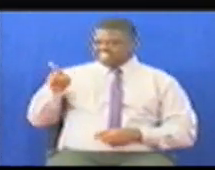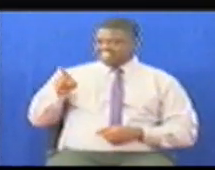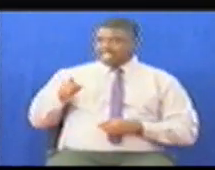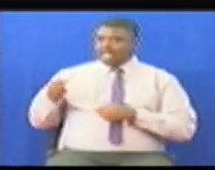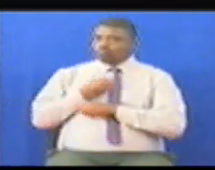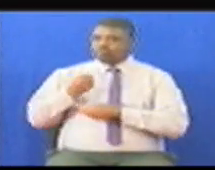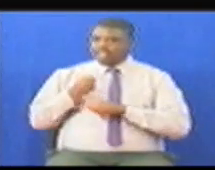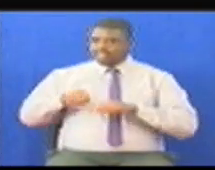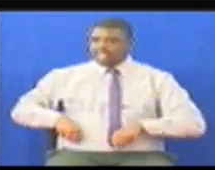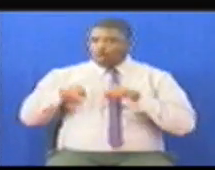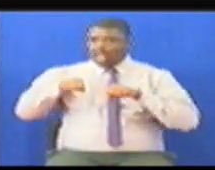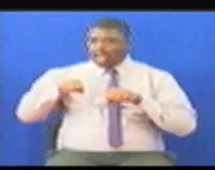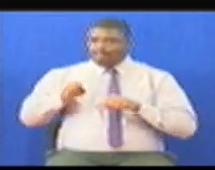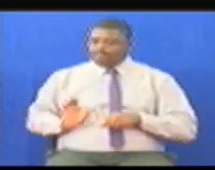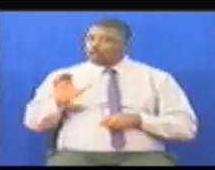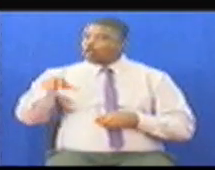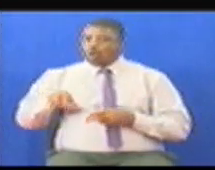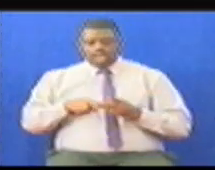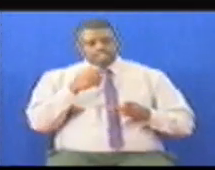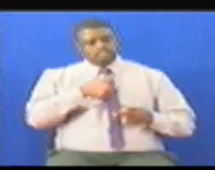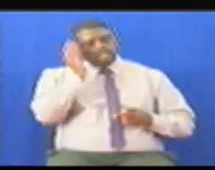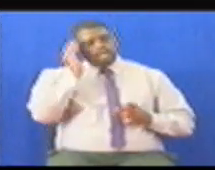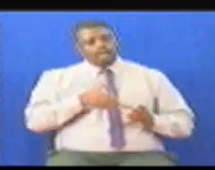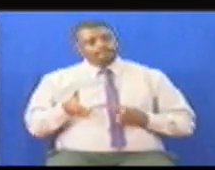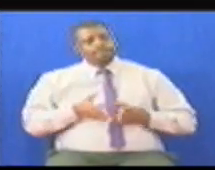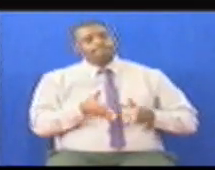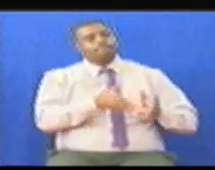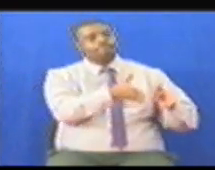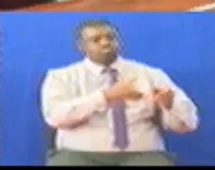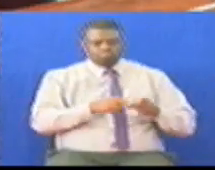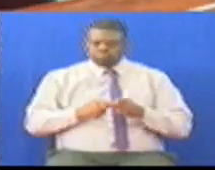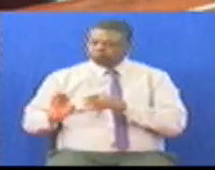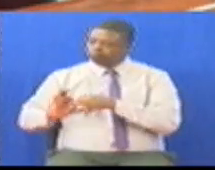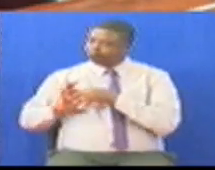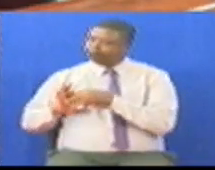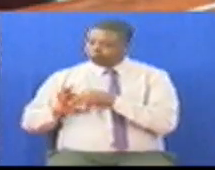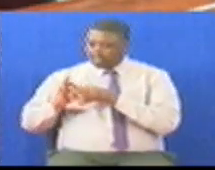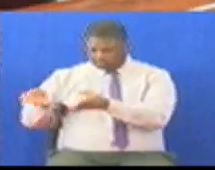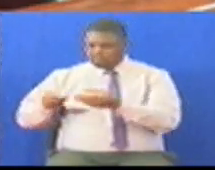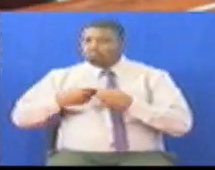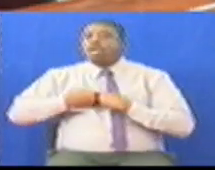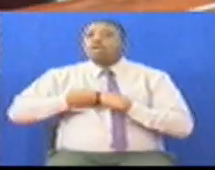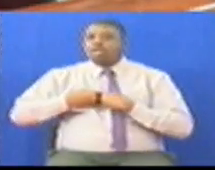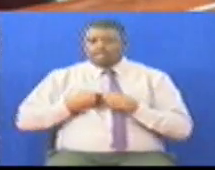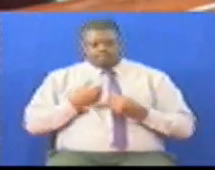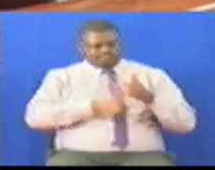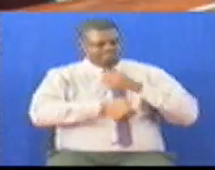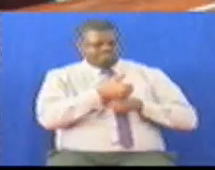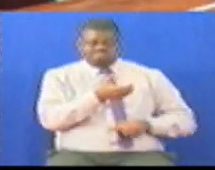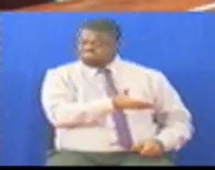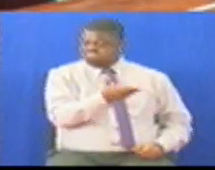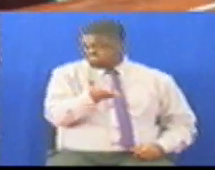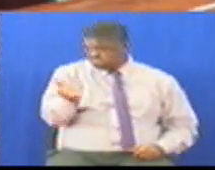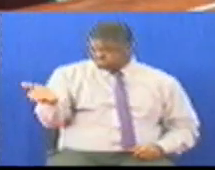mikoa na serikali za mitaa, kwa ushirikiano mkubwa anaonipa pamoja na viongozi wengine wa